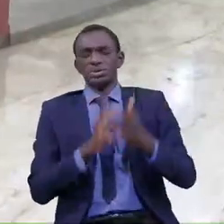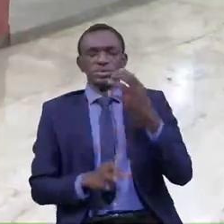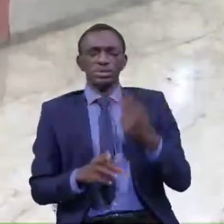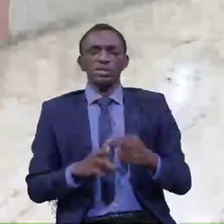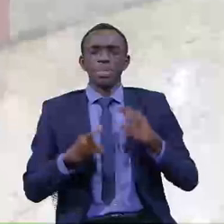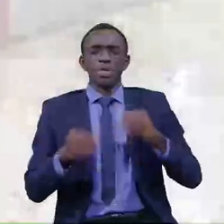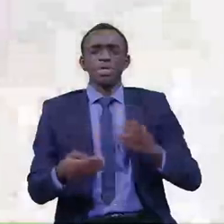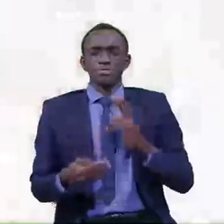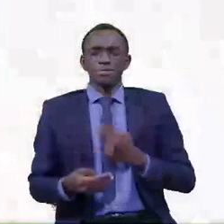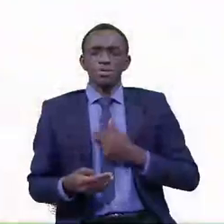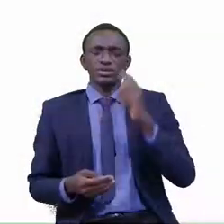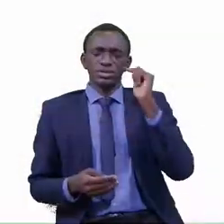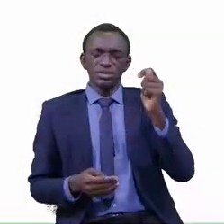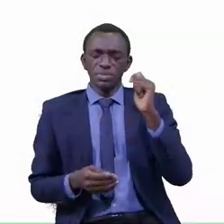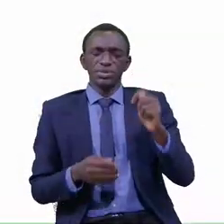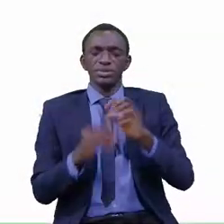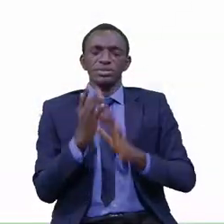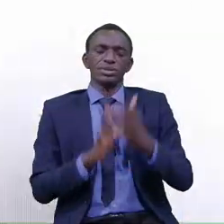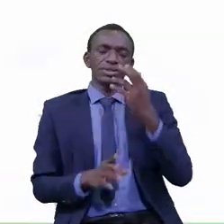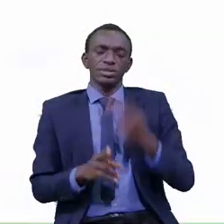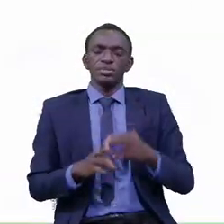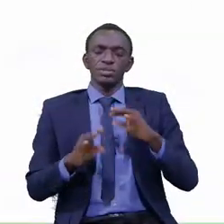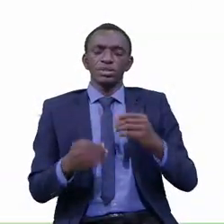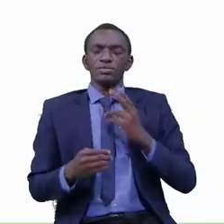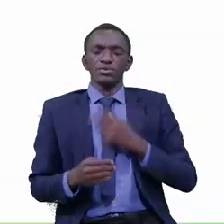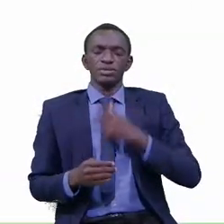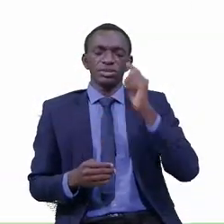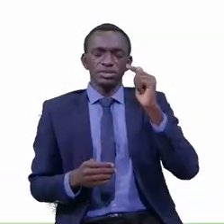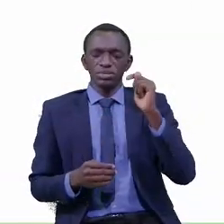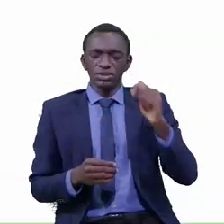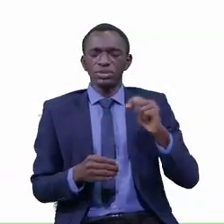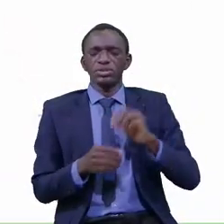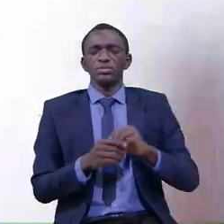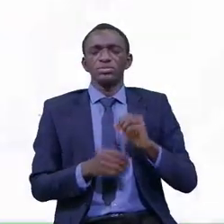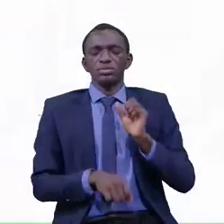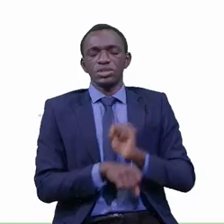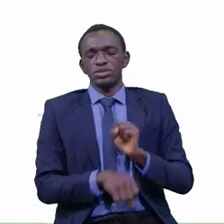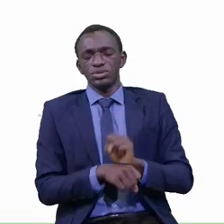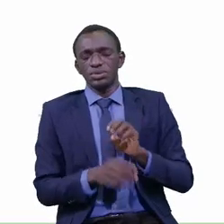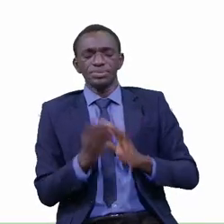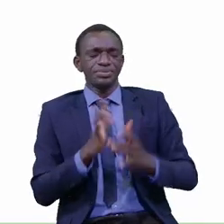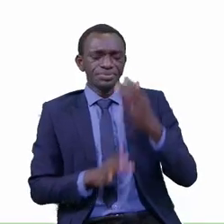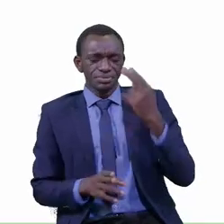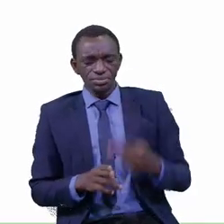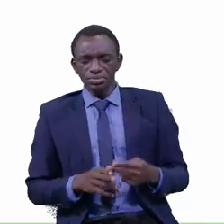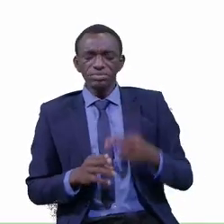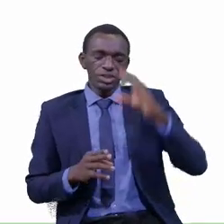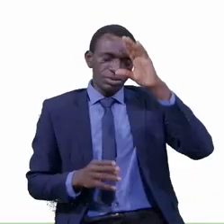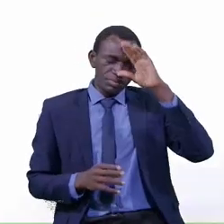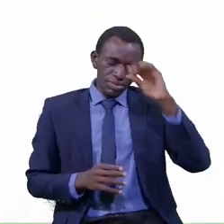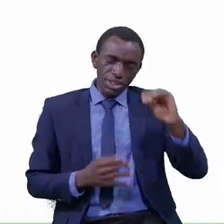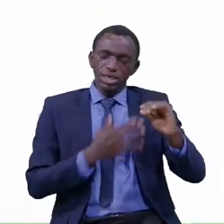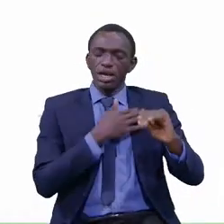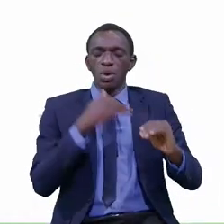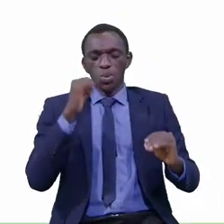chaque bouche, témoignages dans chaque ministre, homme, femme, d'accomplissement.